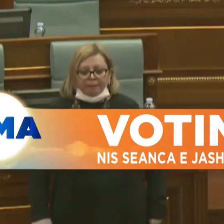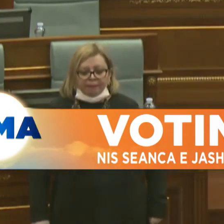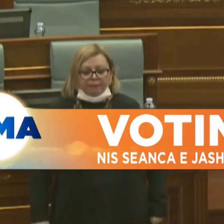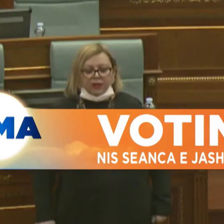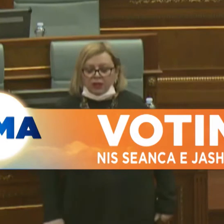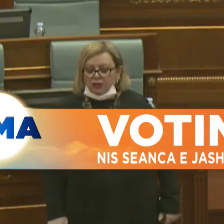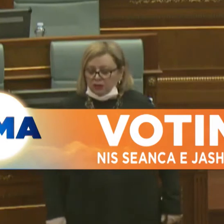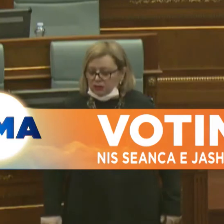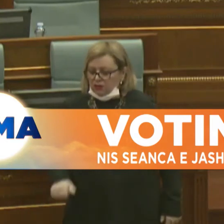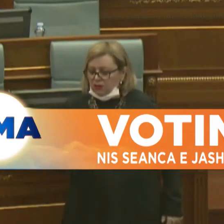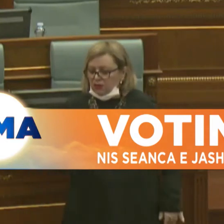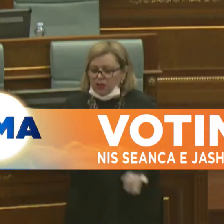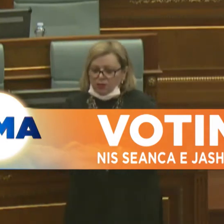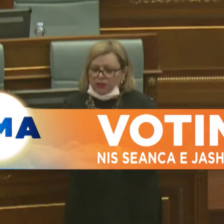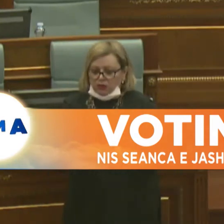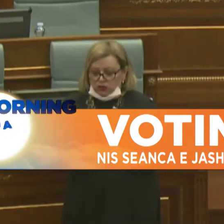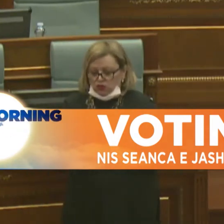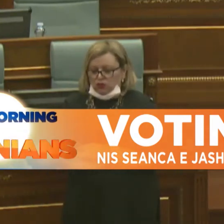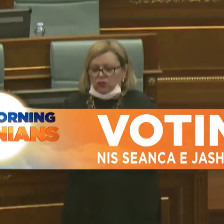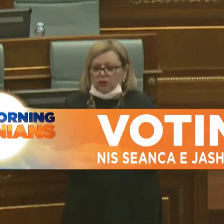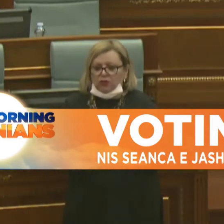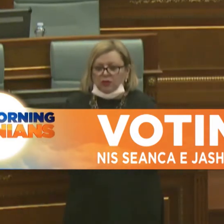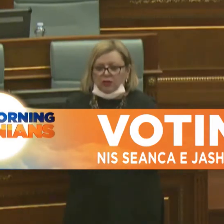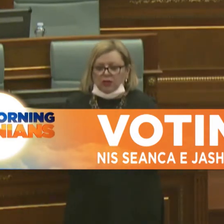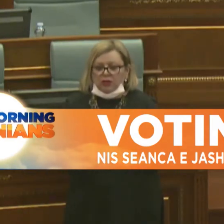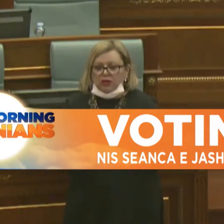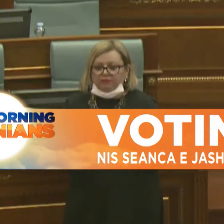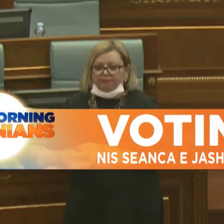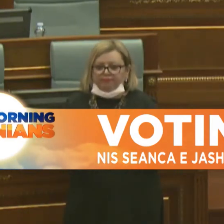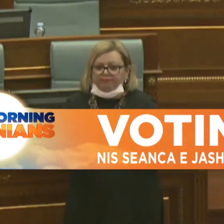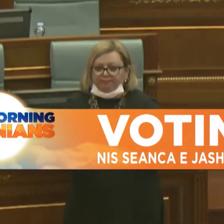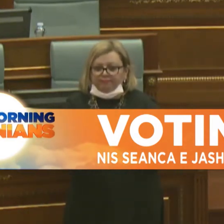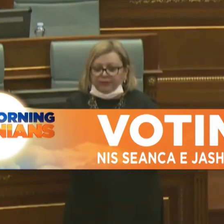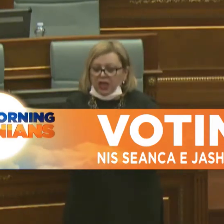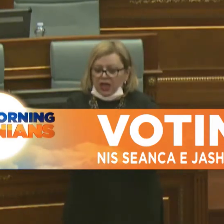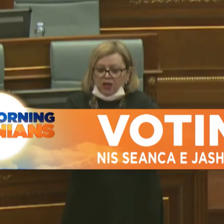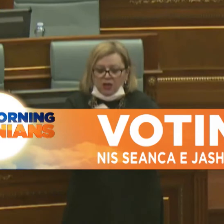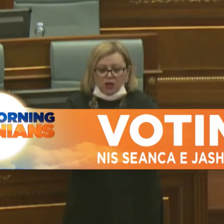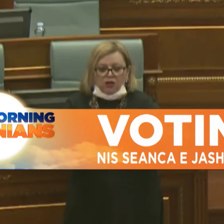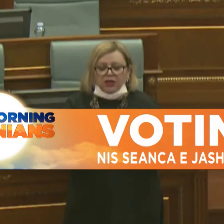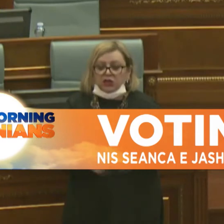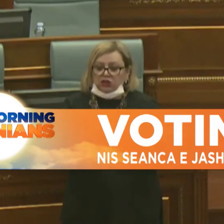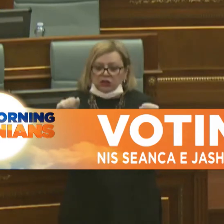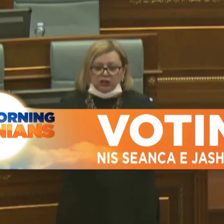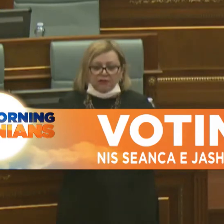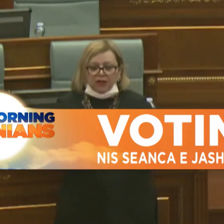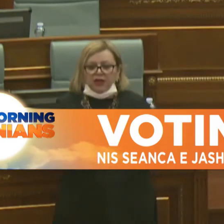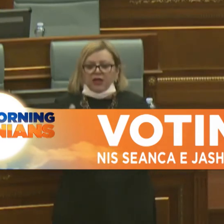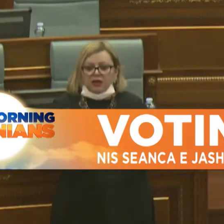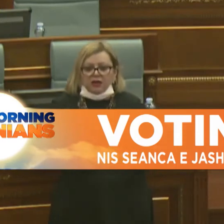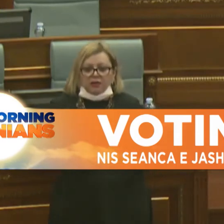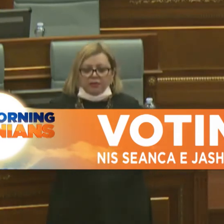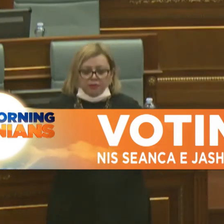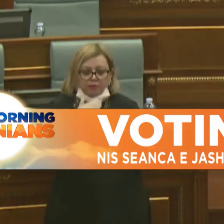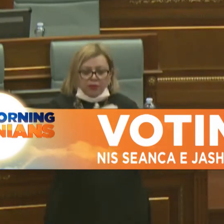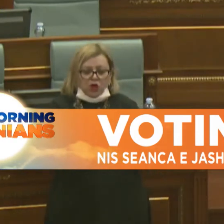Sa i përket prioritetit të dy që është rimëkëmbja ekonomike, të nderuar deputet, qeveria e re do të ketë një